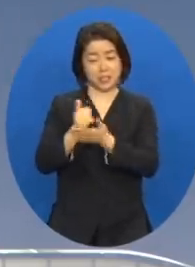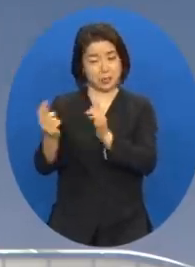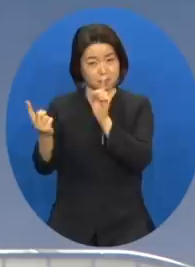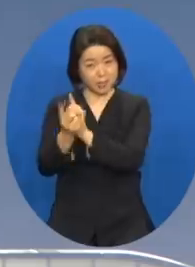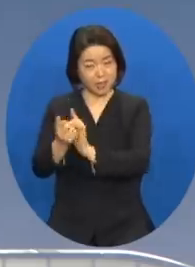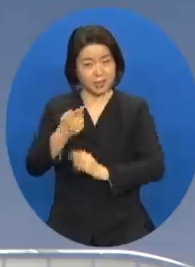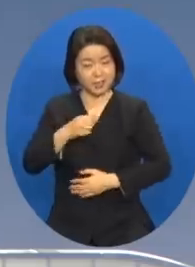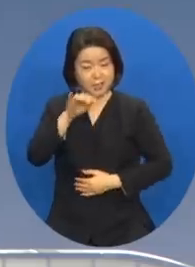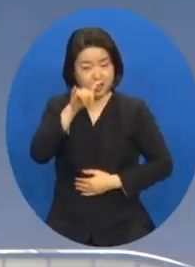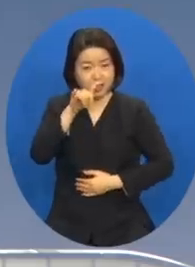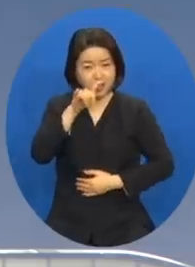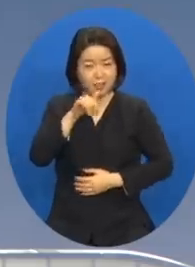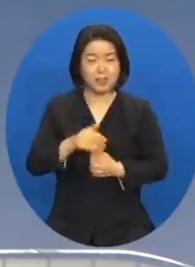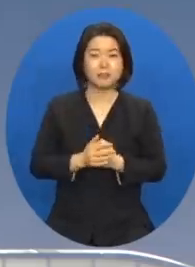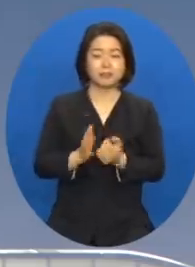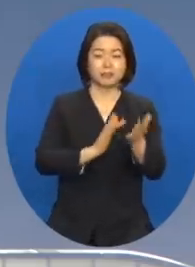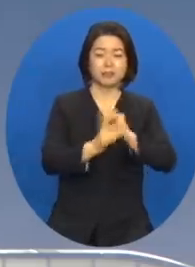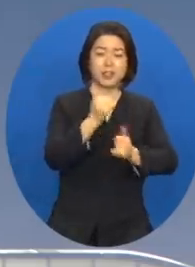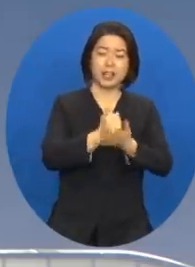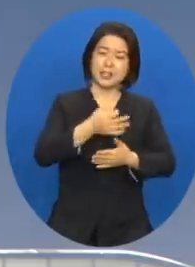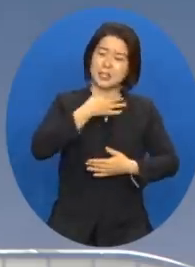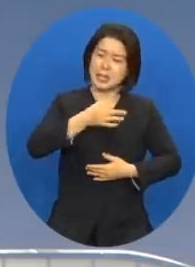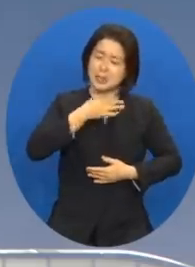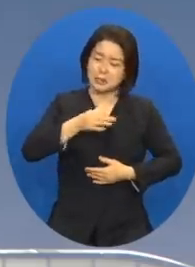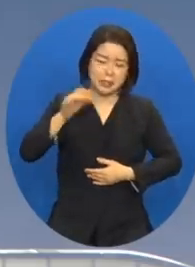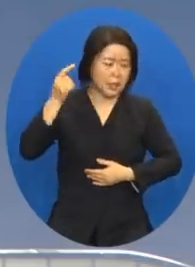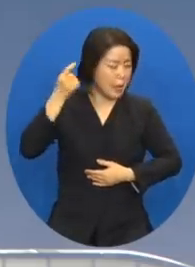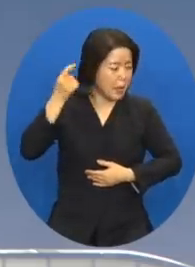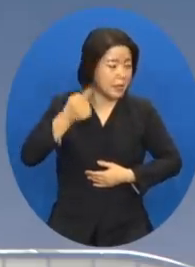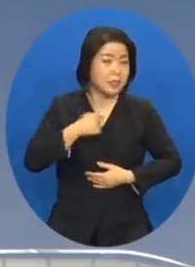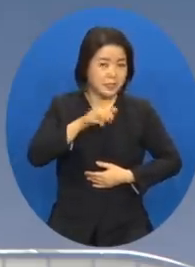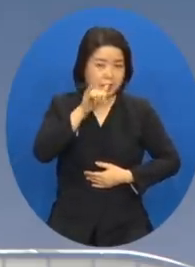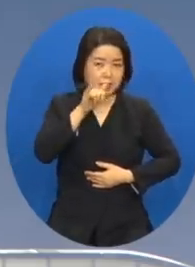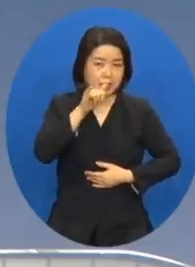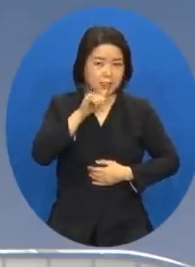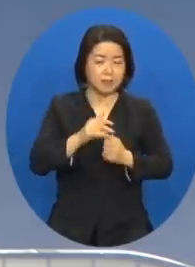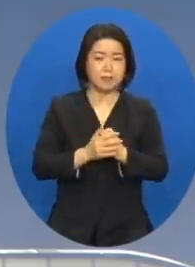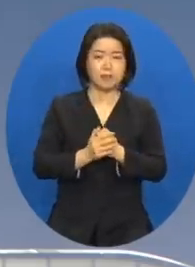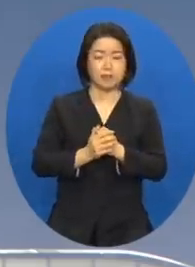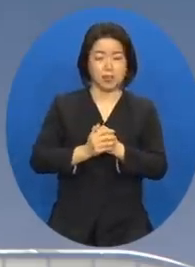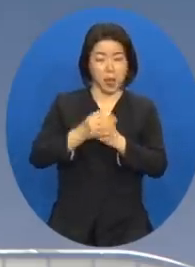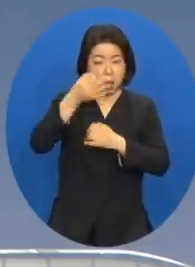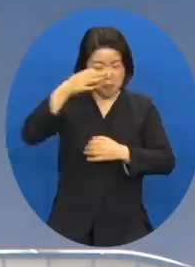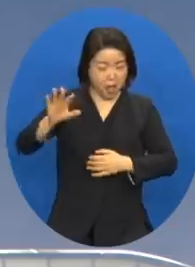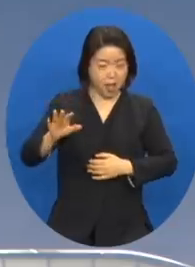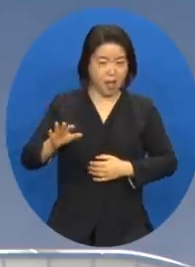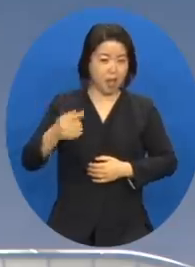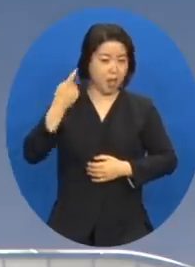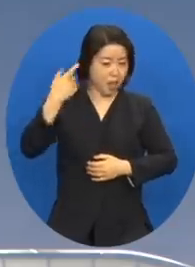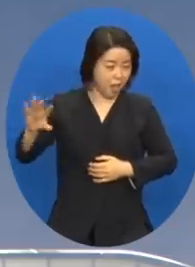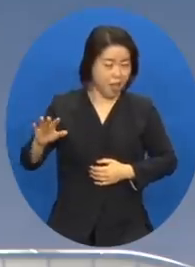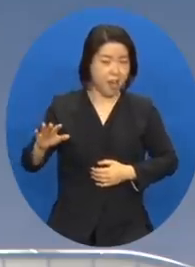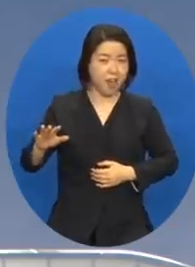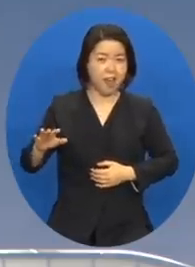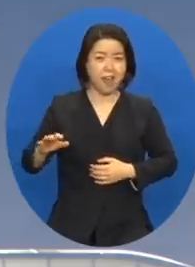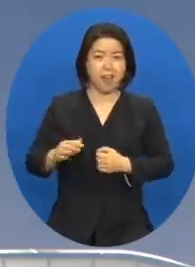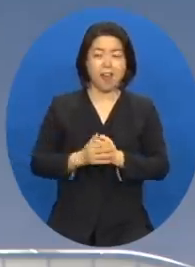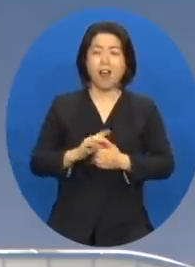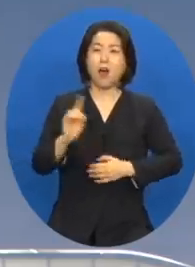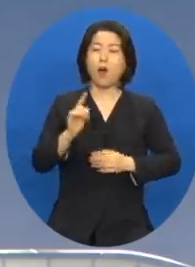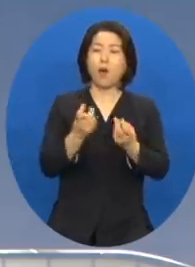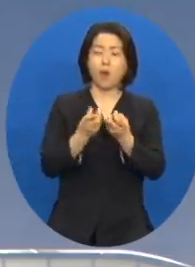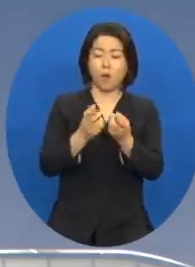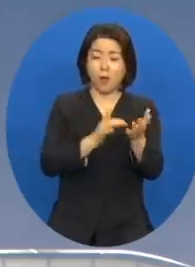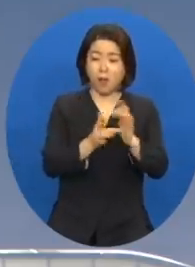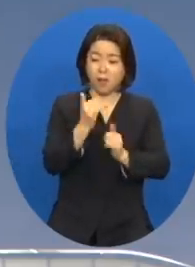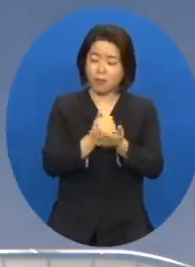보셨습니까? 예수님의 음성을 들어는 보셨습니까? 아니 보지도 못하고 듣지도 못했는데 어떻게